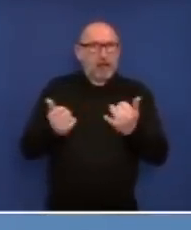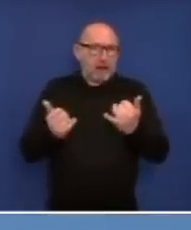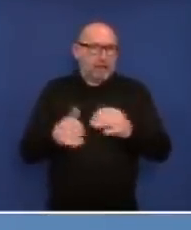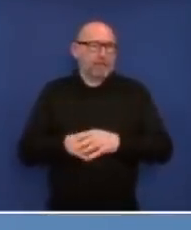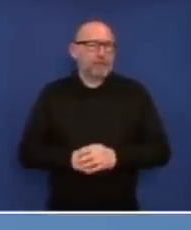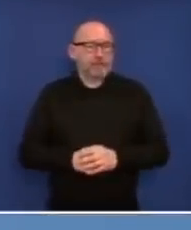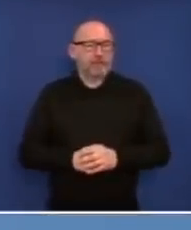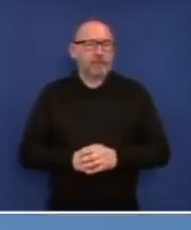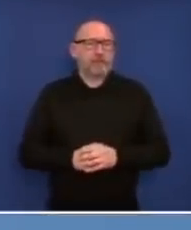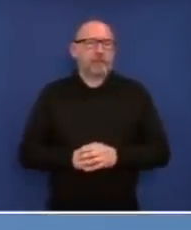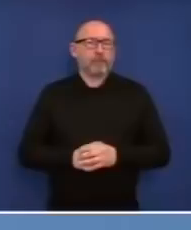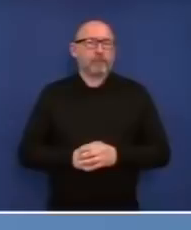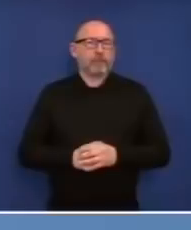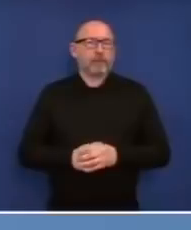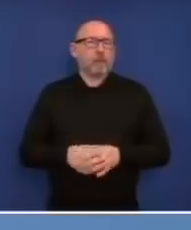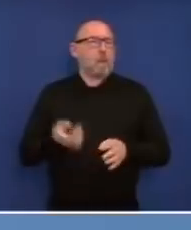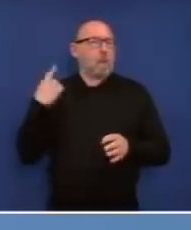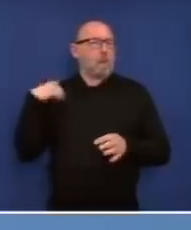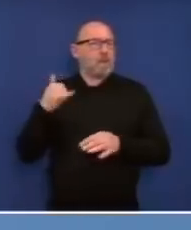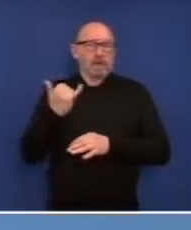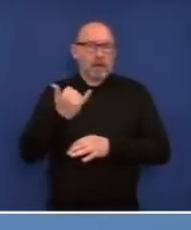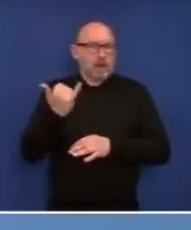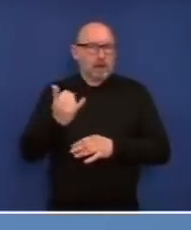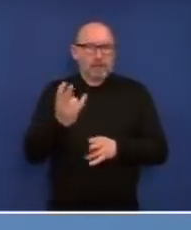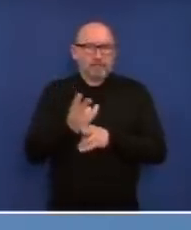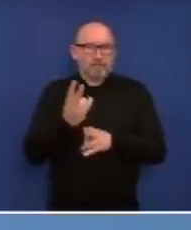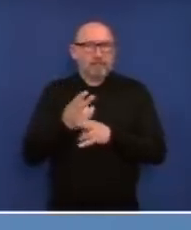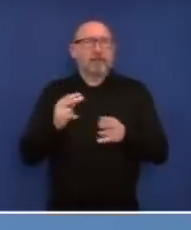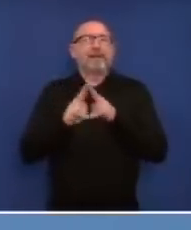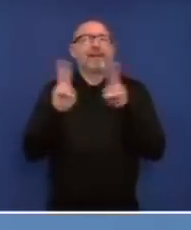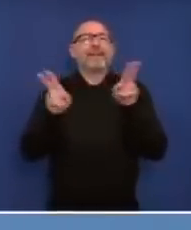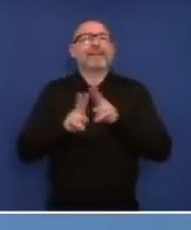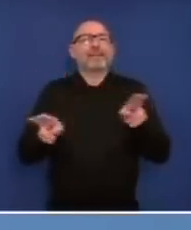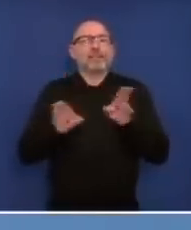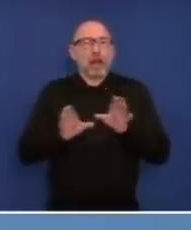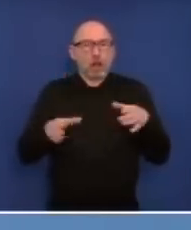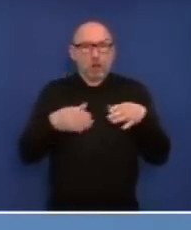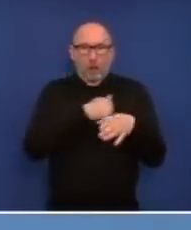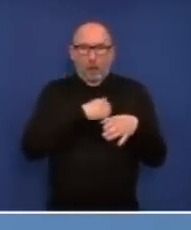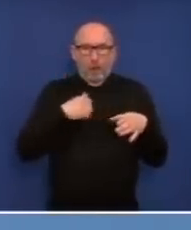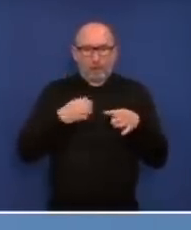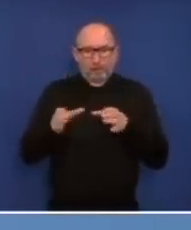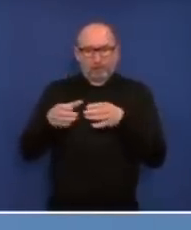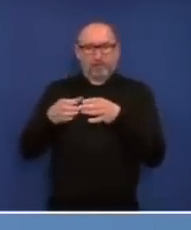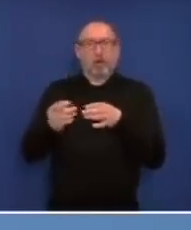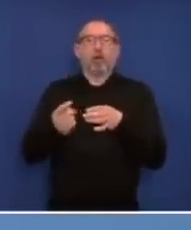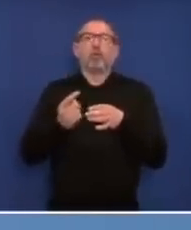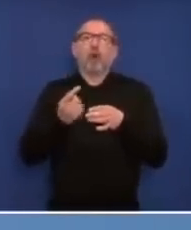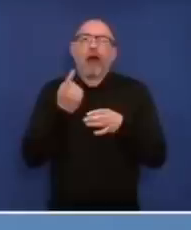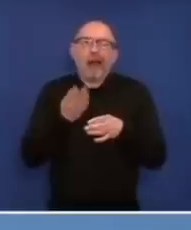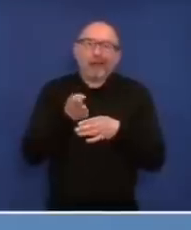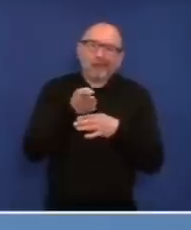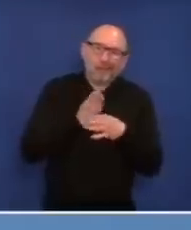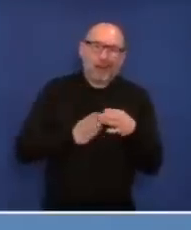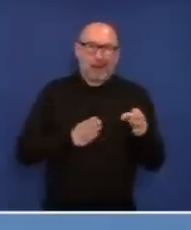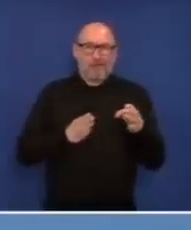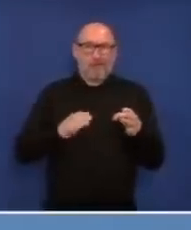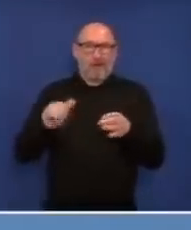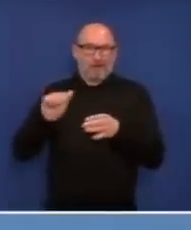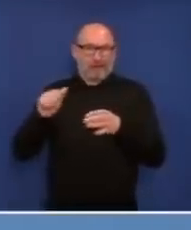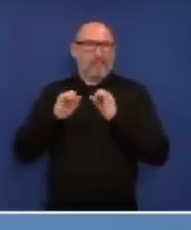Es ist ja schon in den letzten Jahren so gewesen, dass die internationale Truppenpräsenz nur ein Baustein unseres Engagements in Afghanistan